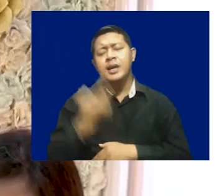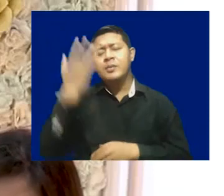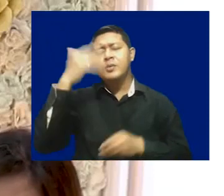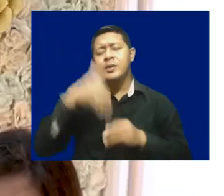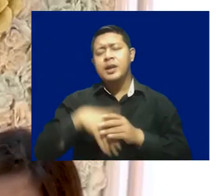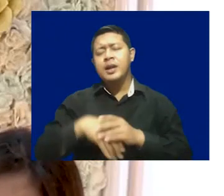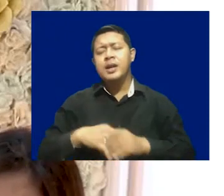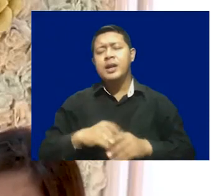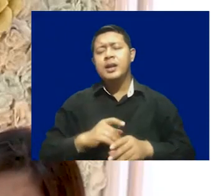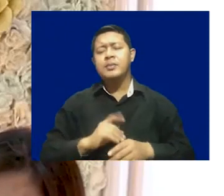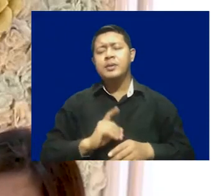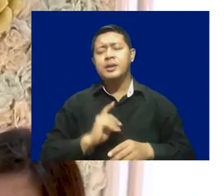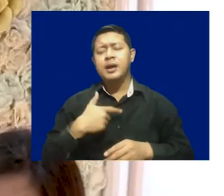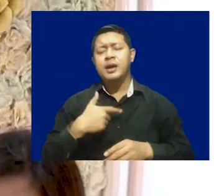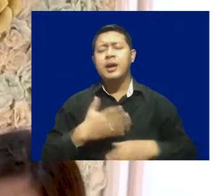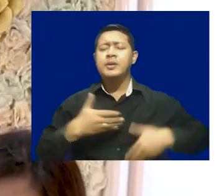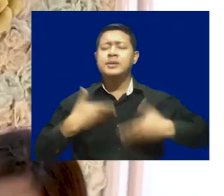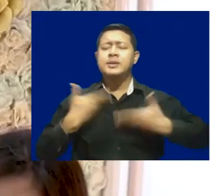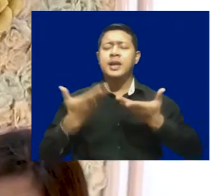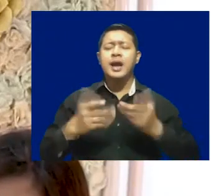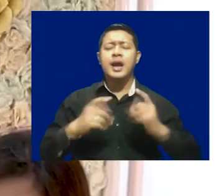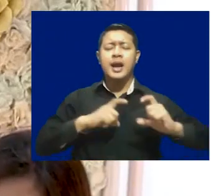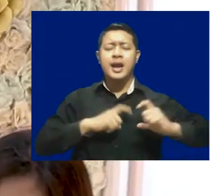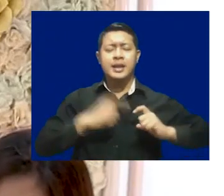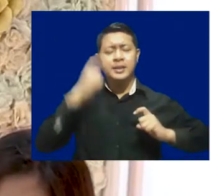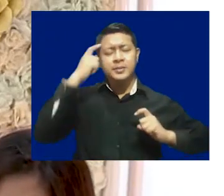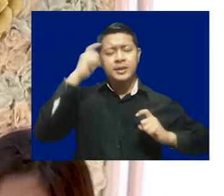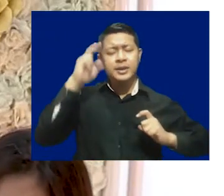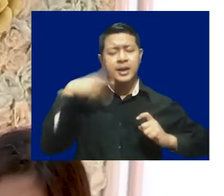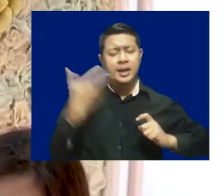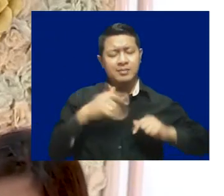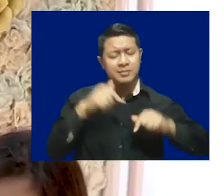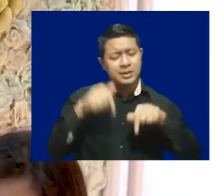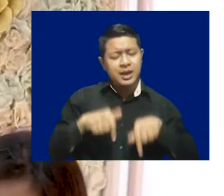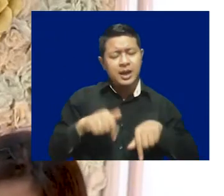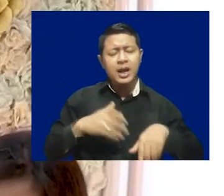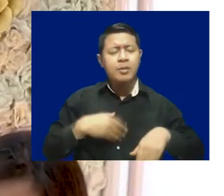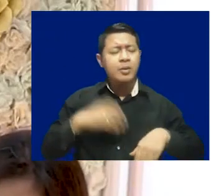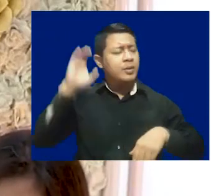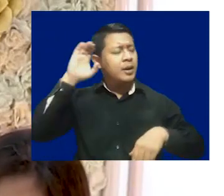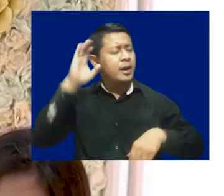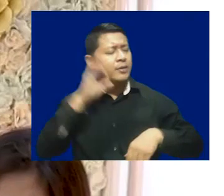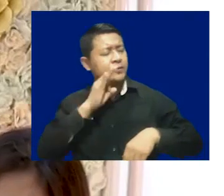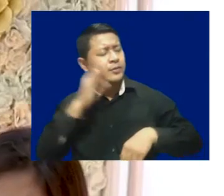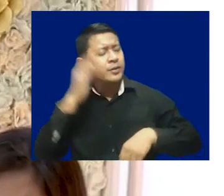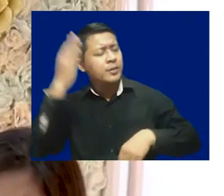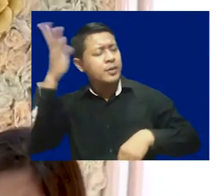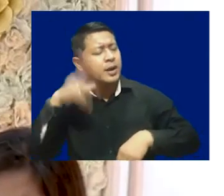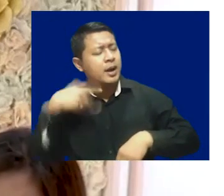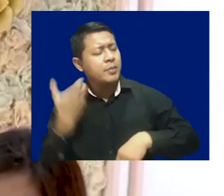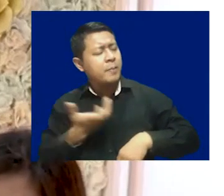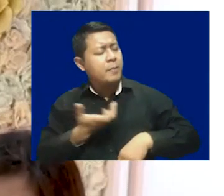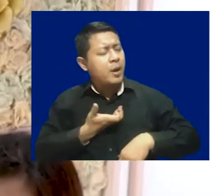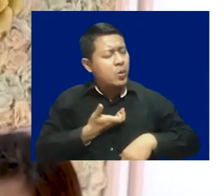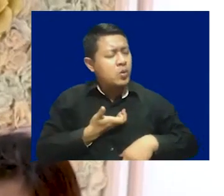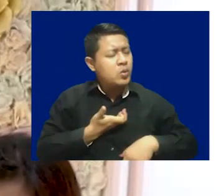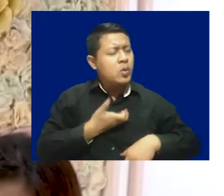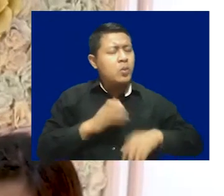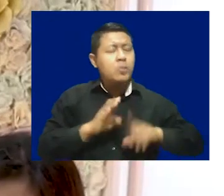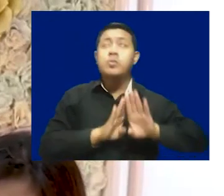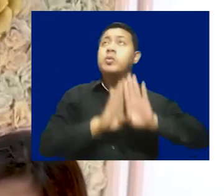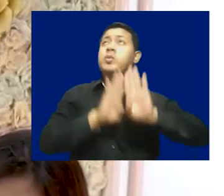Kami serahkan hati kami, pikiran kami saat ini Tuhan. Kami mendengarkan firman-Mu. Kami ingin